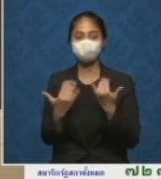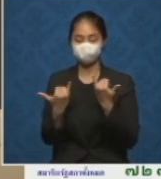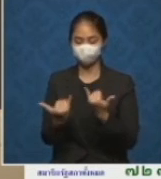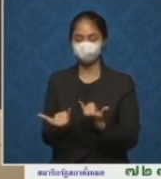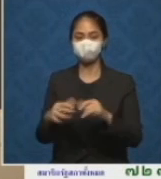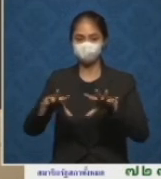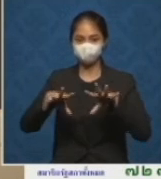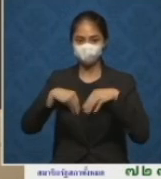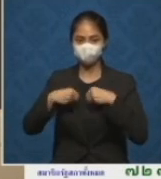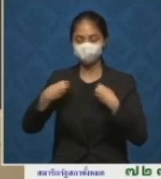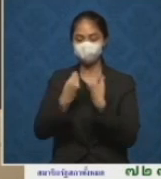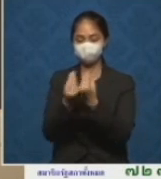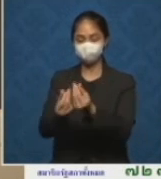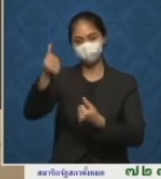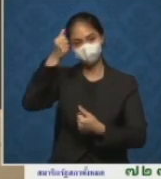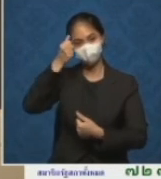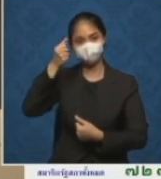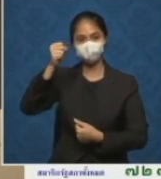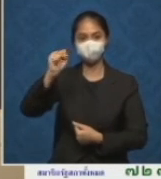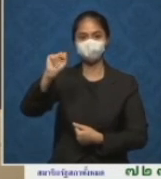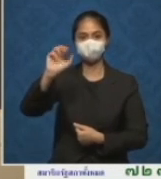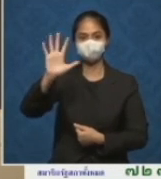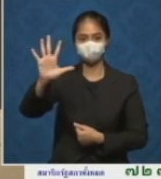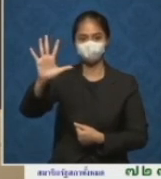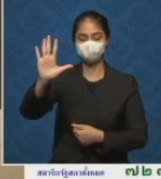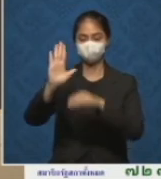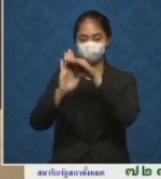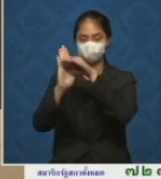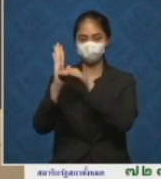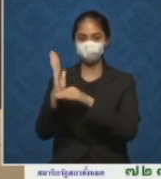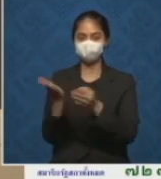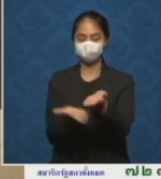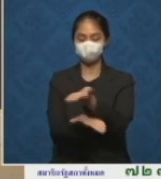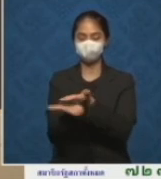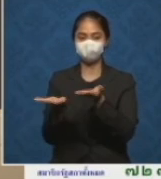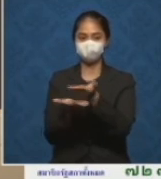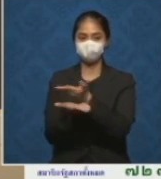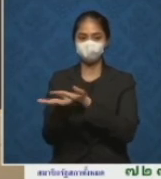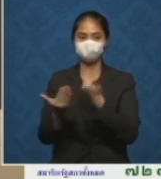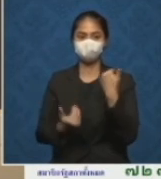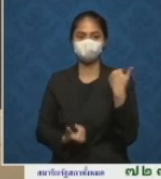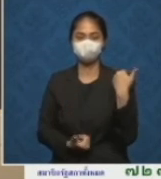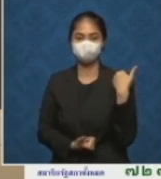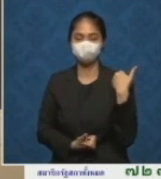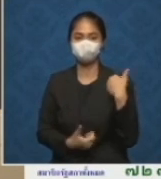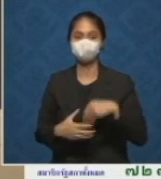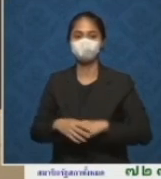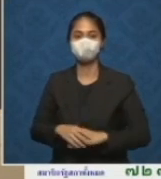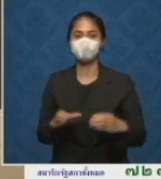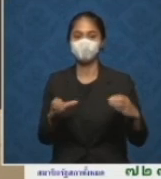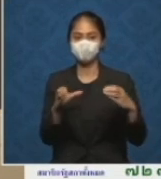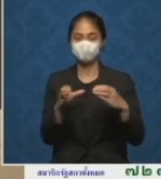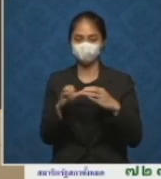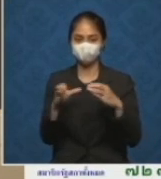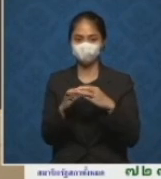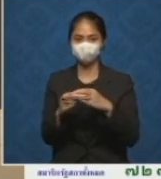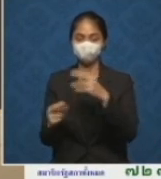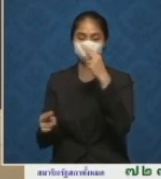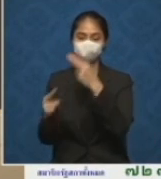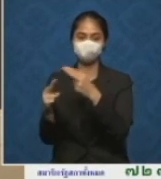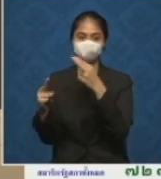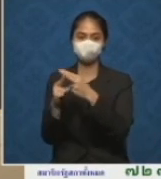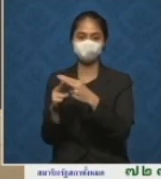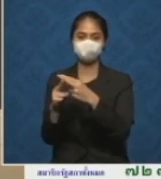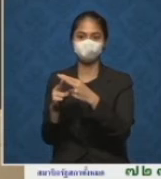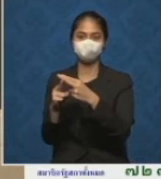าให้แปรยติใน15วันนะครับก็จะจบกระบวนการพิจารณามีเรื่องที่พรรคเพื่อไทยขอเปลี่ยนชื่อกรรมธิ